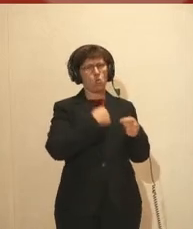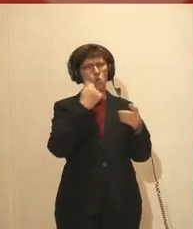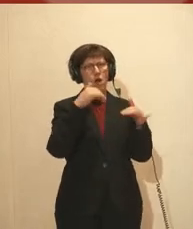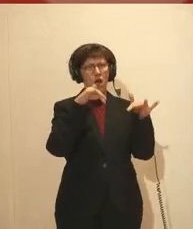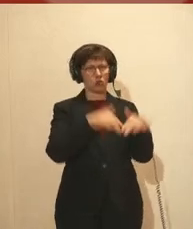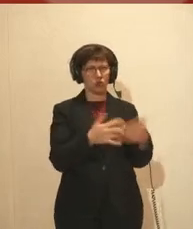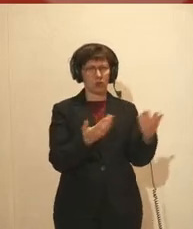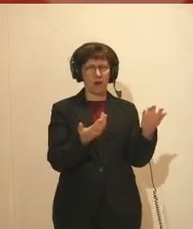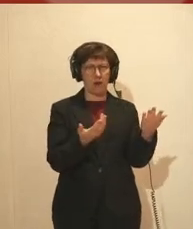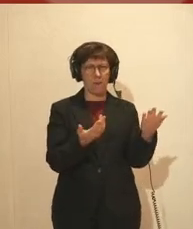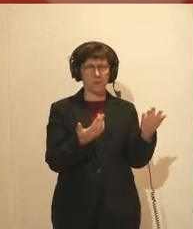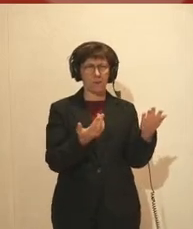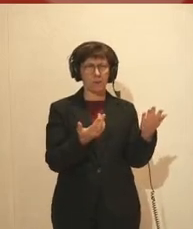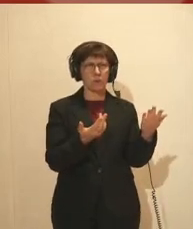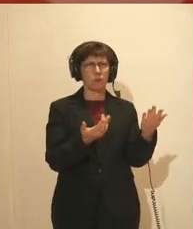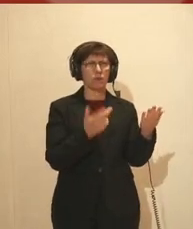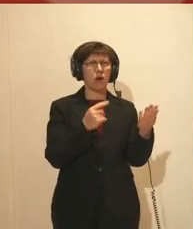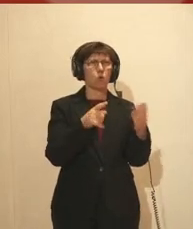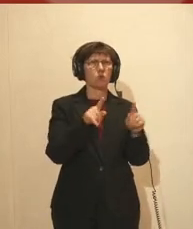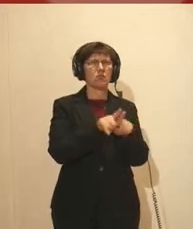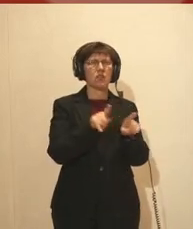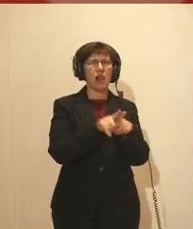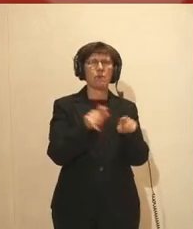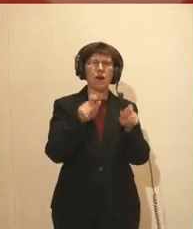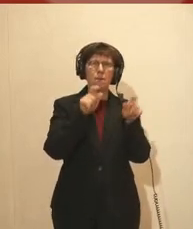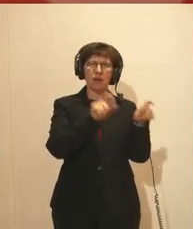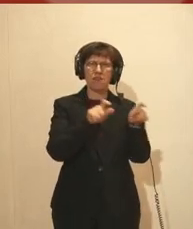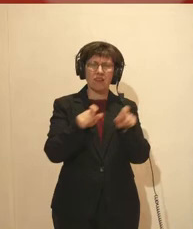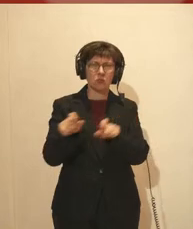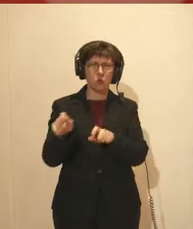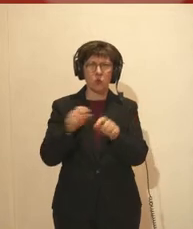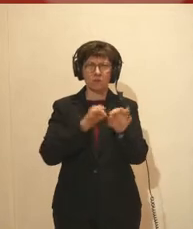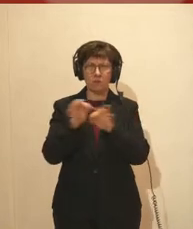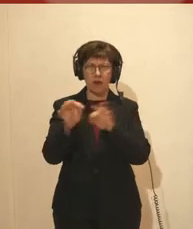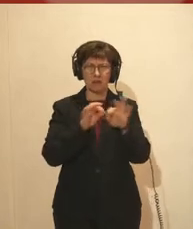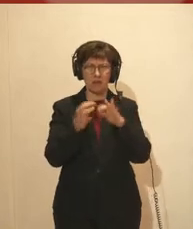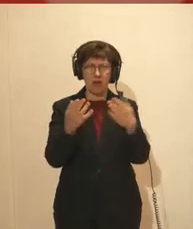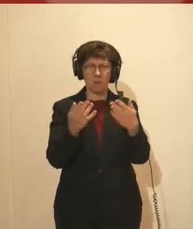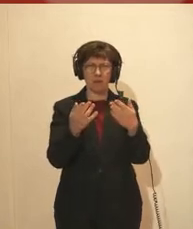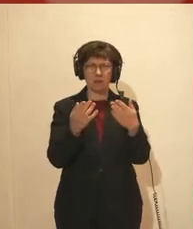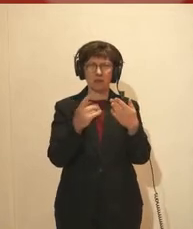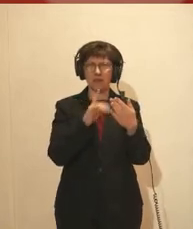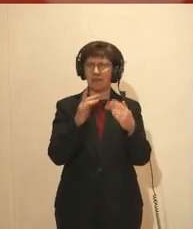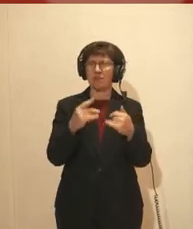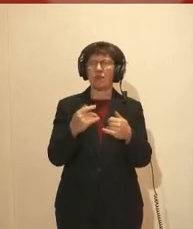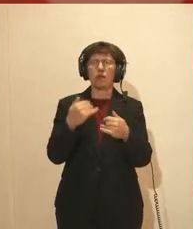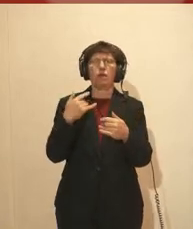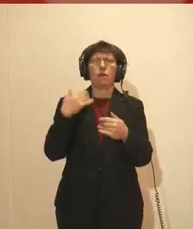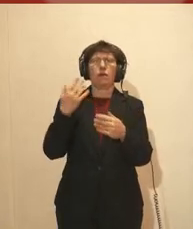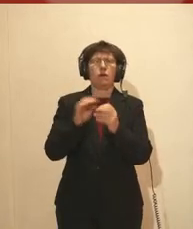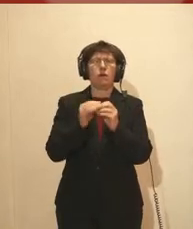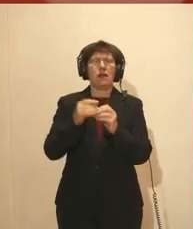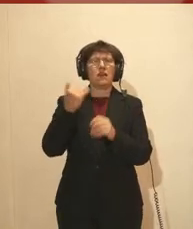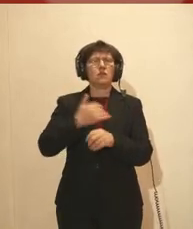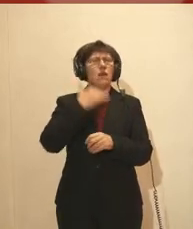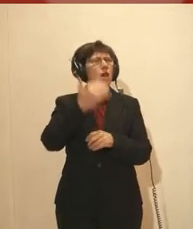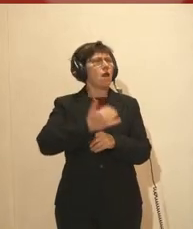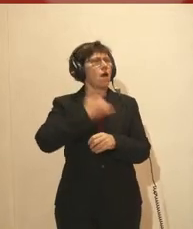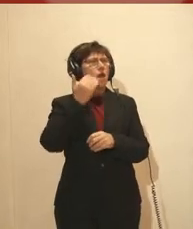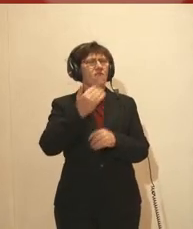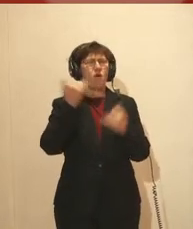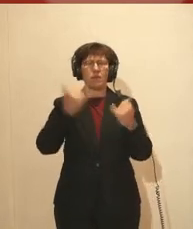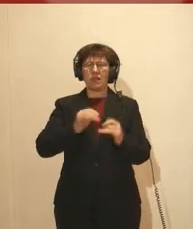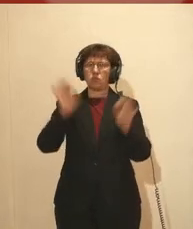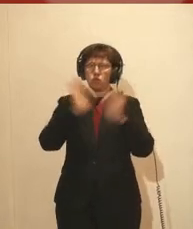stattfindet und auch präventive maßnahmen also nicht erst jetzt reden wir darüber weil es